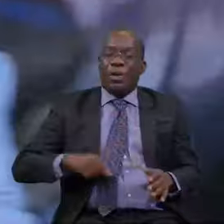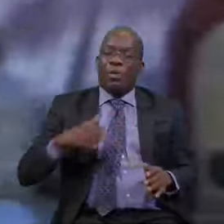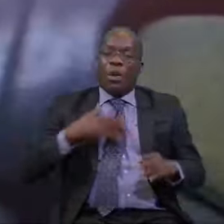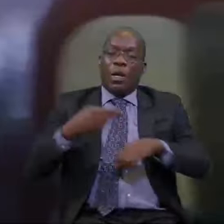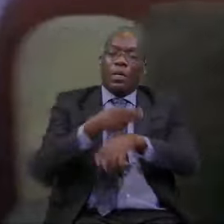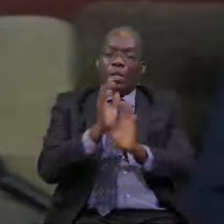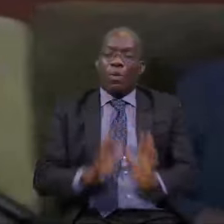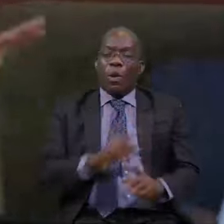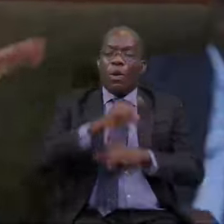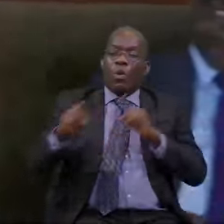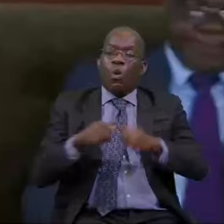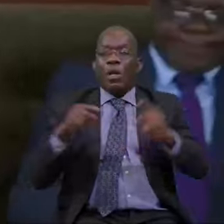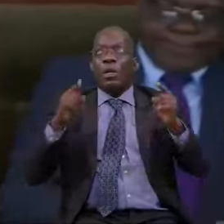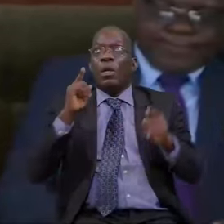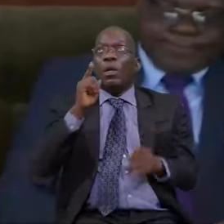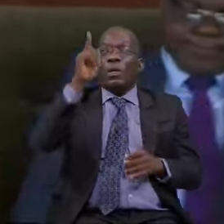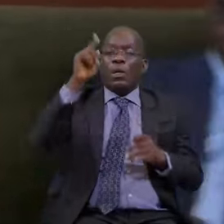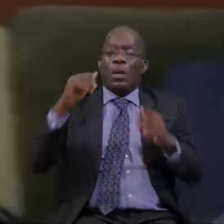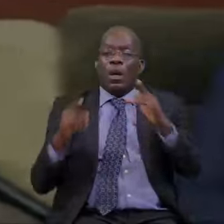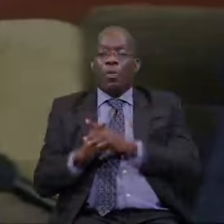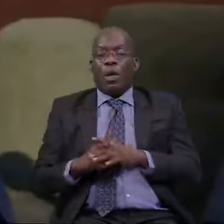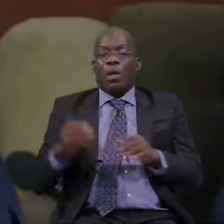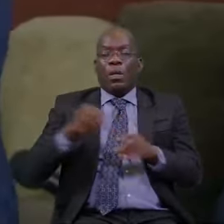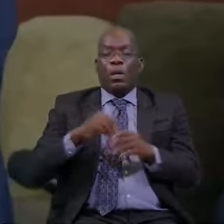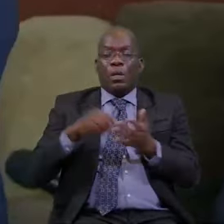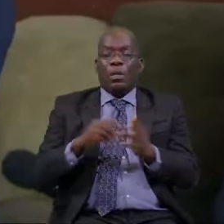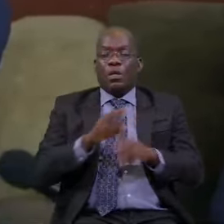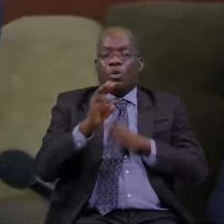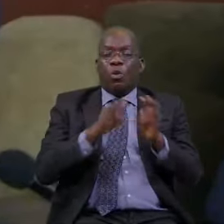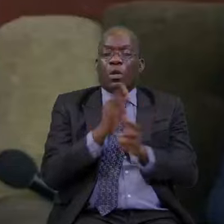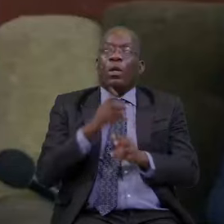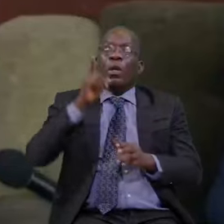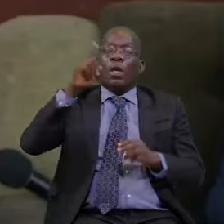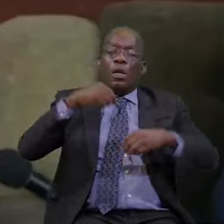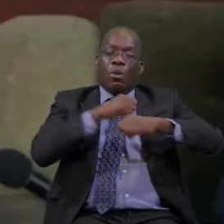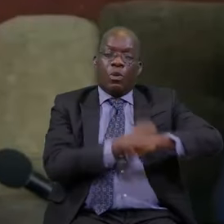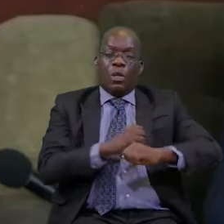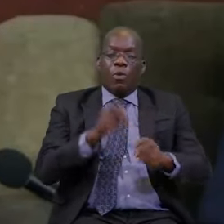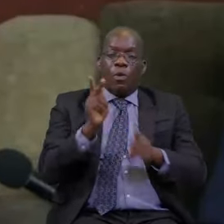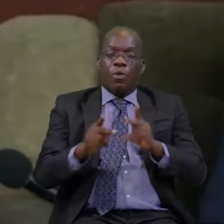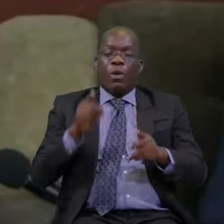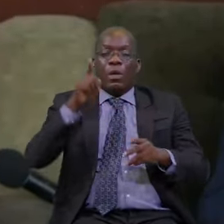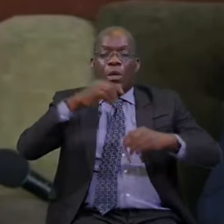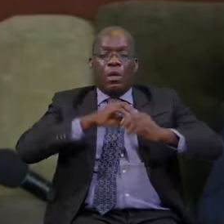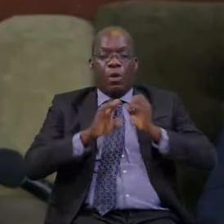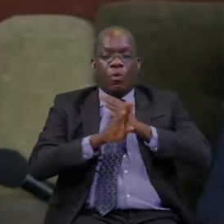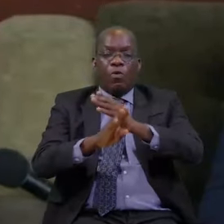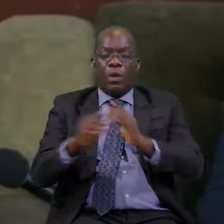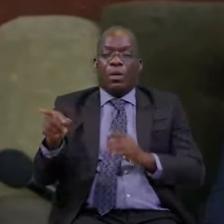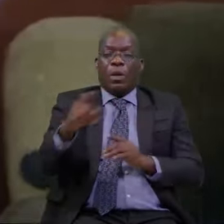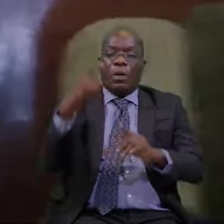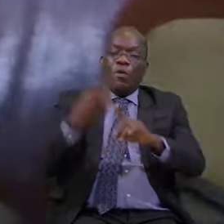et quand il est venu dans ce monde, il a vu les gens, il a protégé les gens. Et les gens